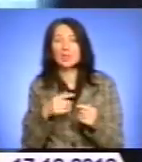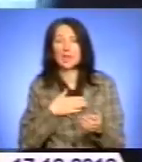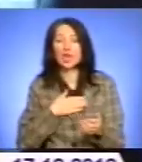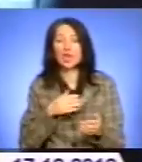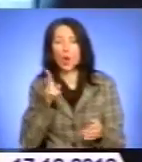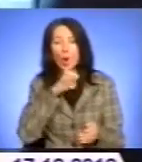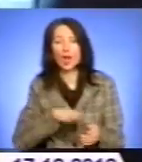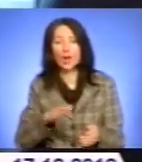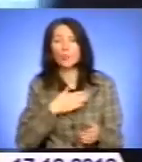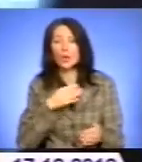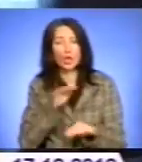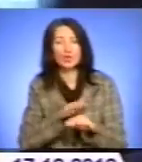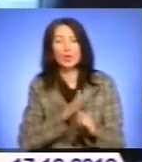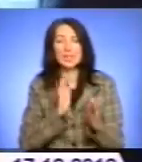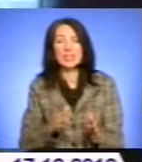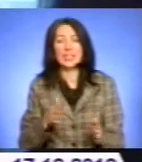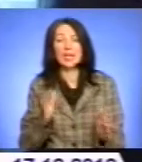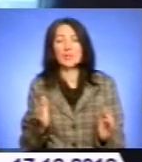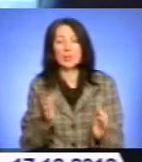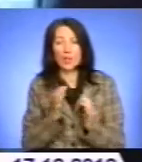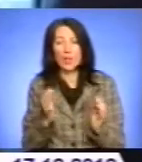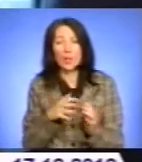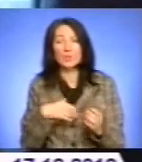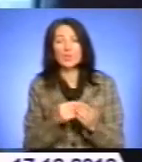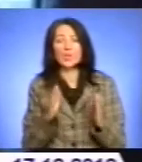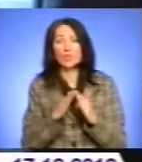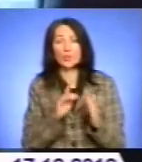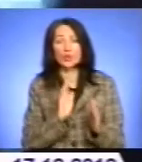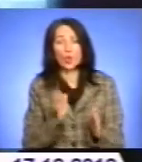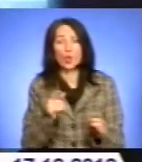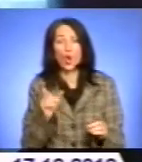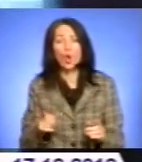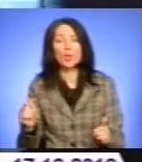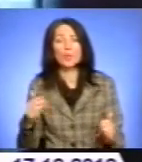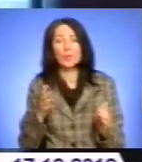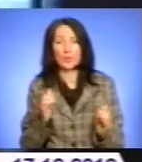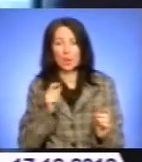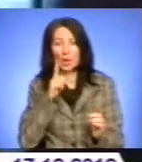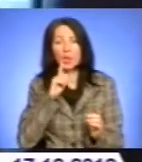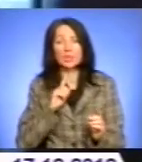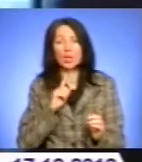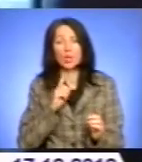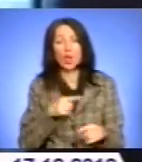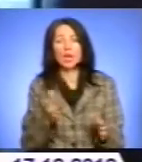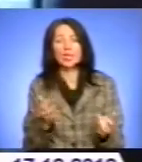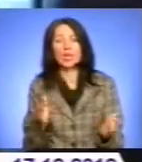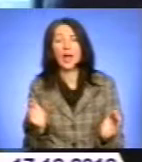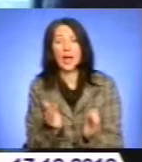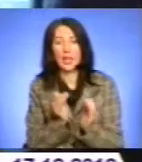не тільки дбаємо про свій дім, аби людям було затишно, але ще і дбаємо